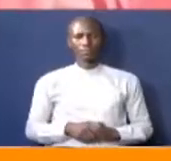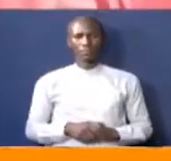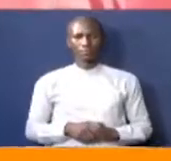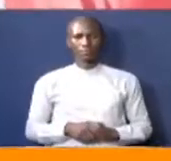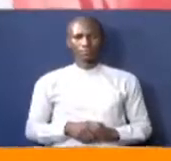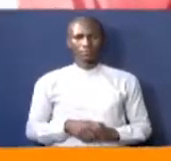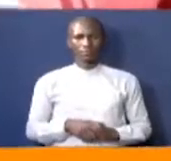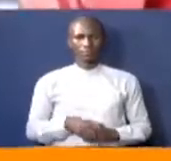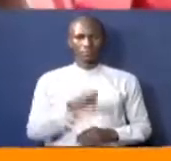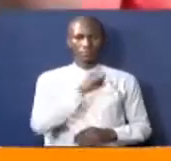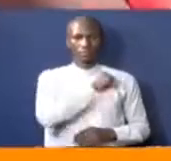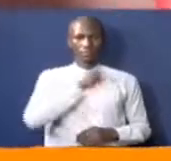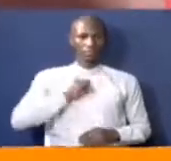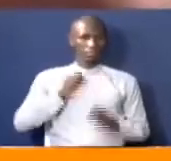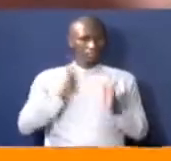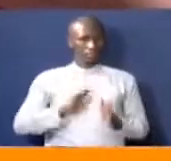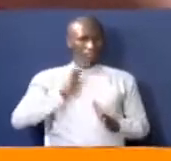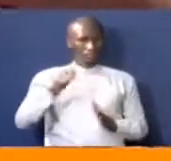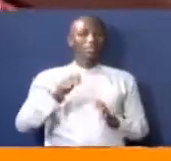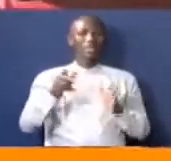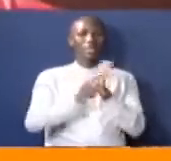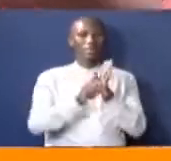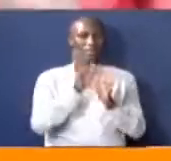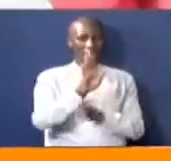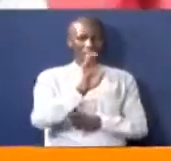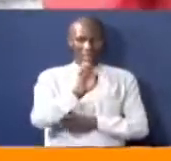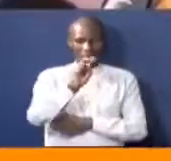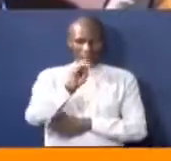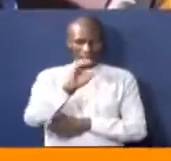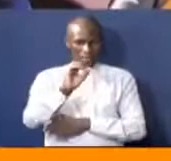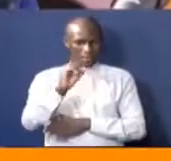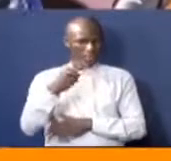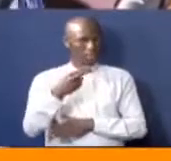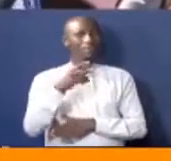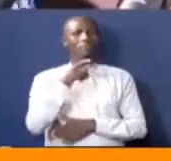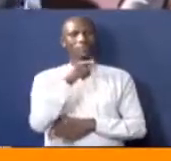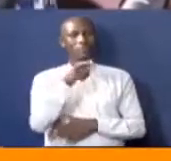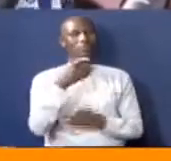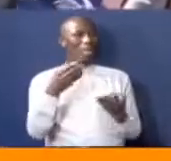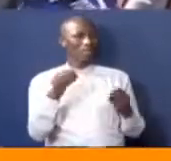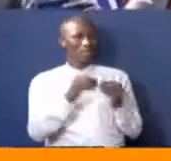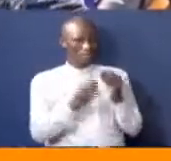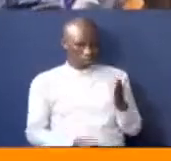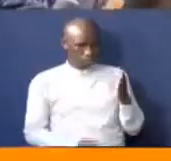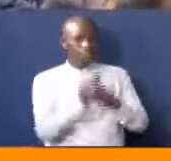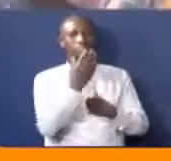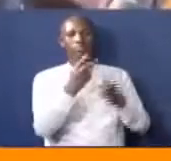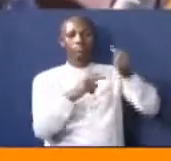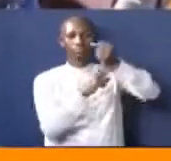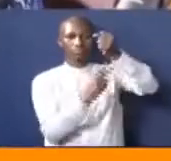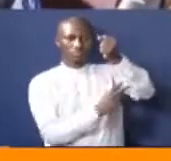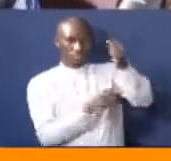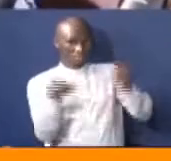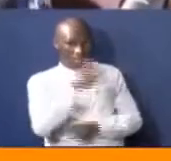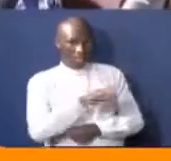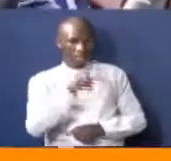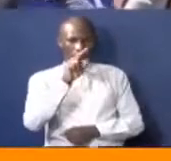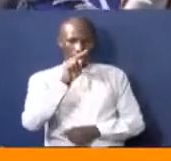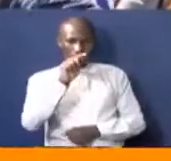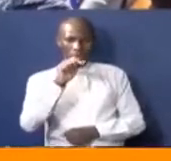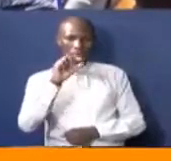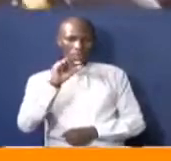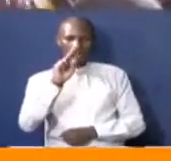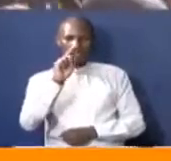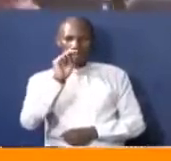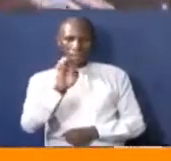Nimevudu itina wa senator account ya Ketui ina kukiwambua kulasimika kuungamiwa nani wake omba nani wake launch wake wake yake ya nzio kisioni changu ni itina wa